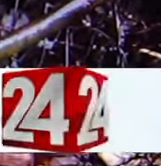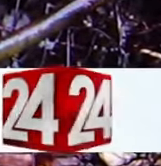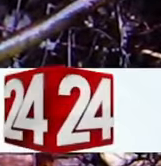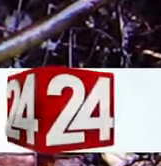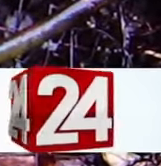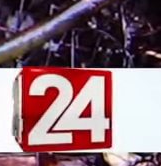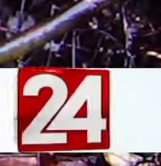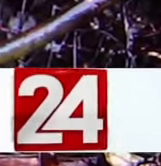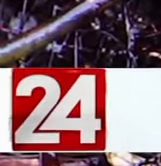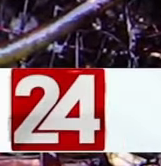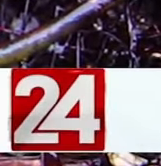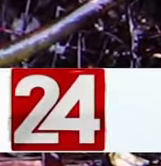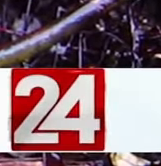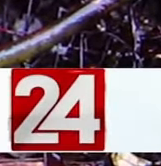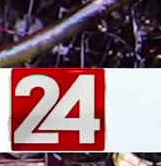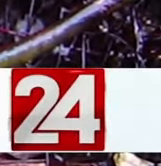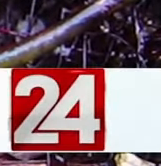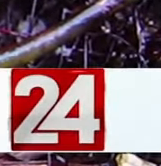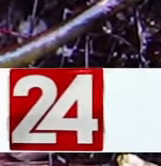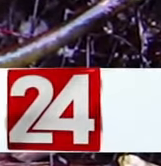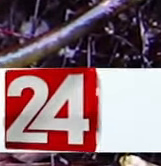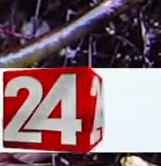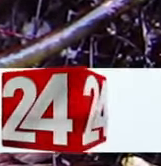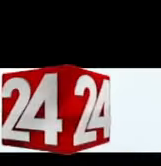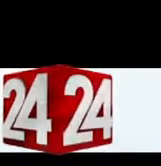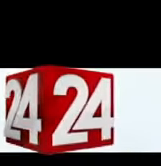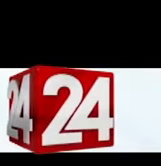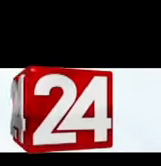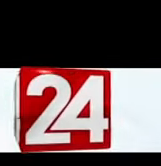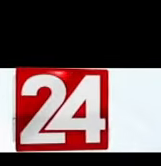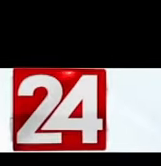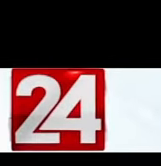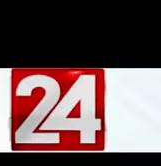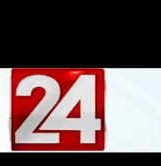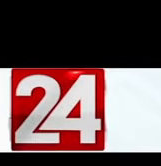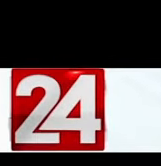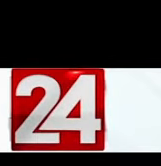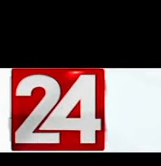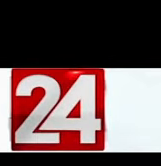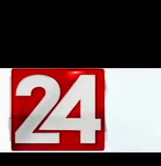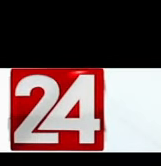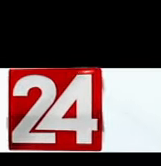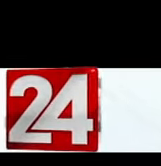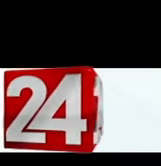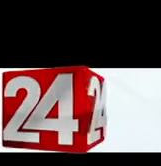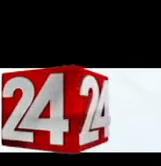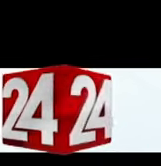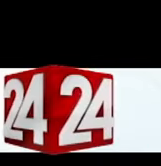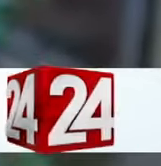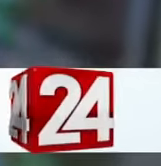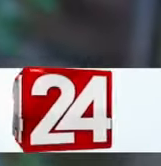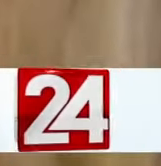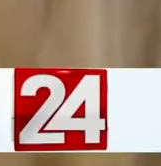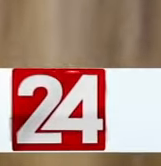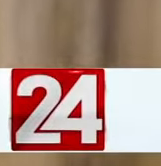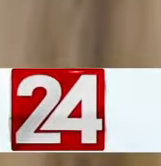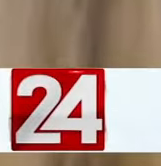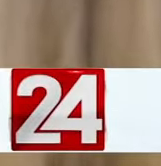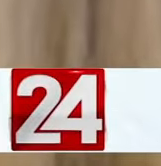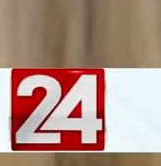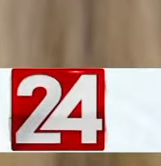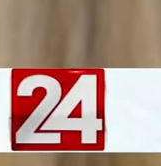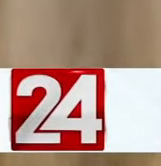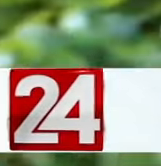Dalawang bagong uri ng hedgehog na nadiskubri sa bansa, wala raw tinik-tinik ang balat.